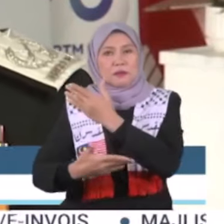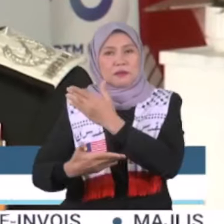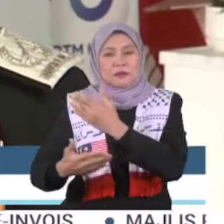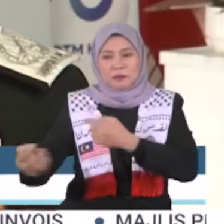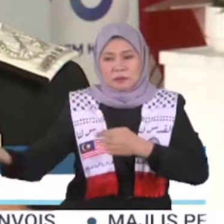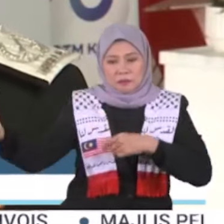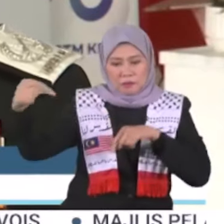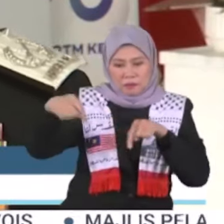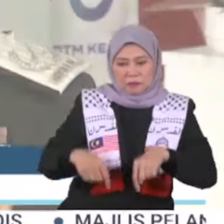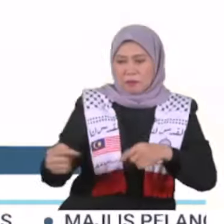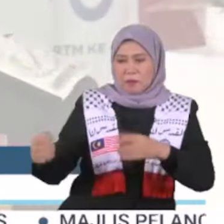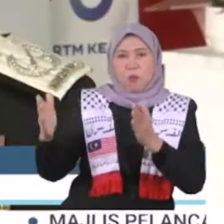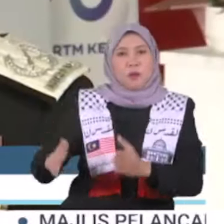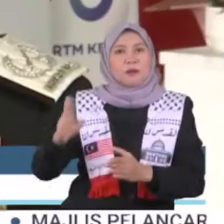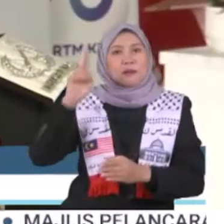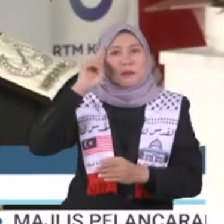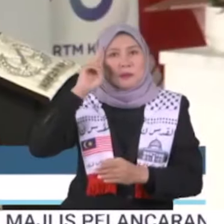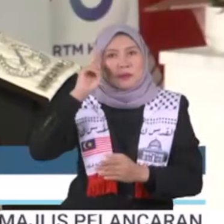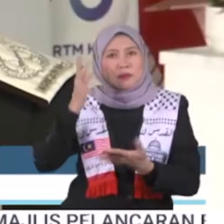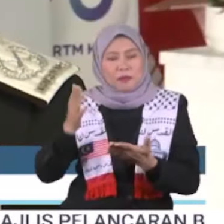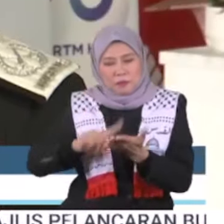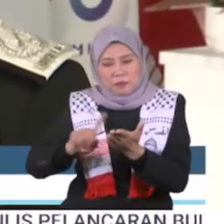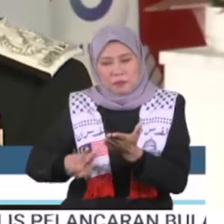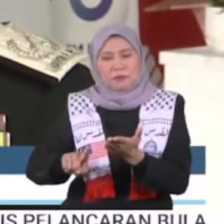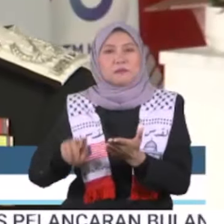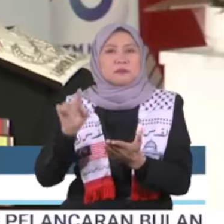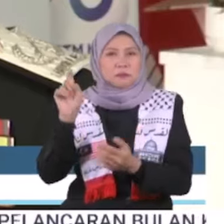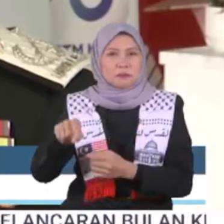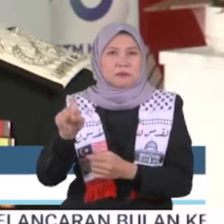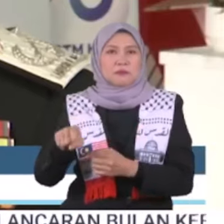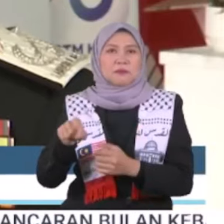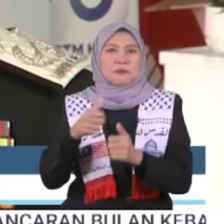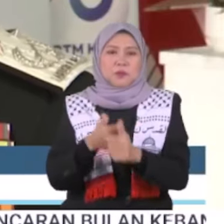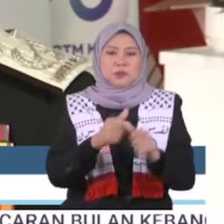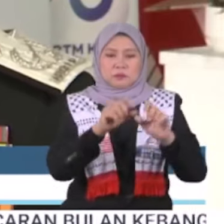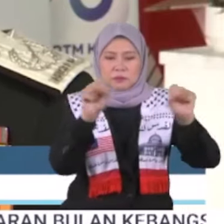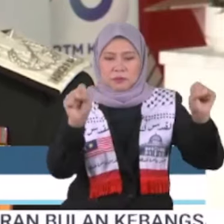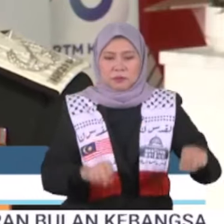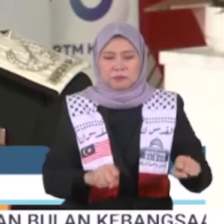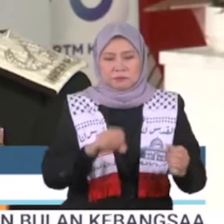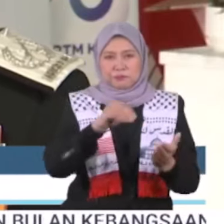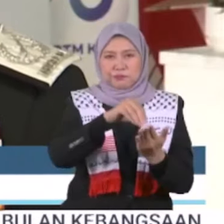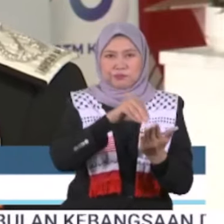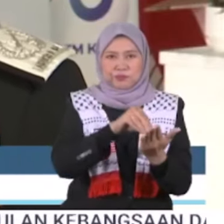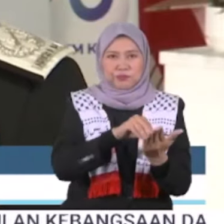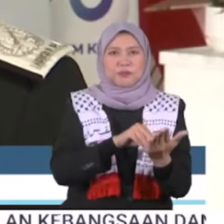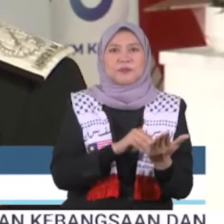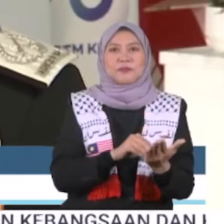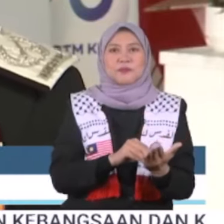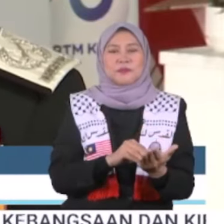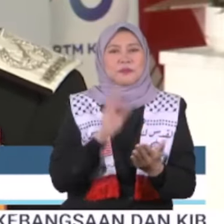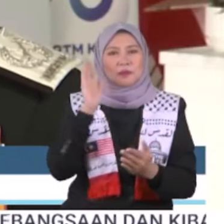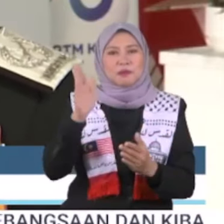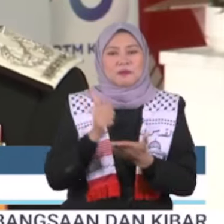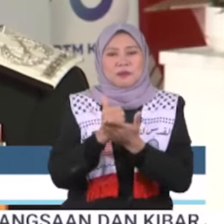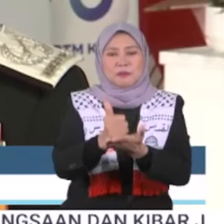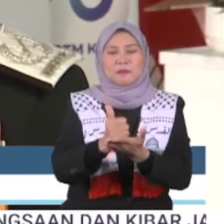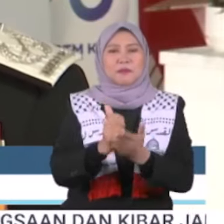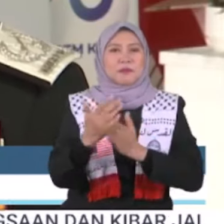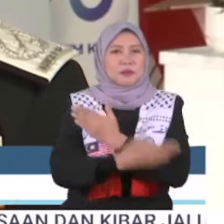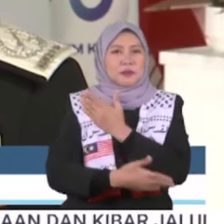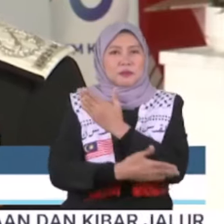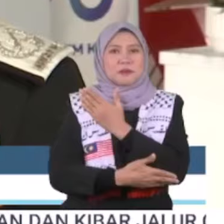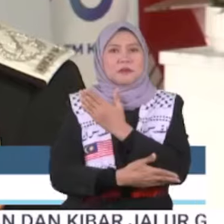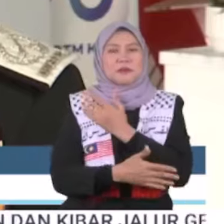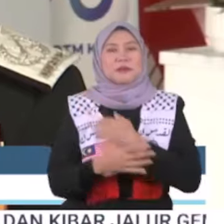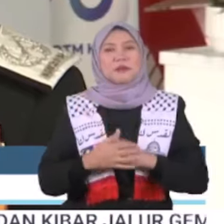semak lagi bahawa orang yang sama juga. Jadi perkara ini memang dah diambil kira dalam sistem kita. Dan kita berharap supaya bukan saja kita bantu negara, tapi kita